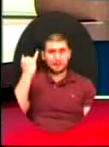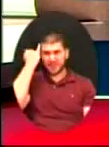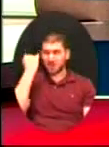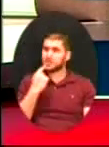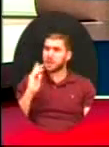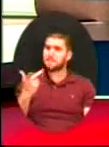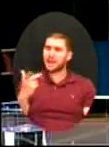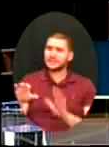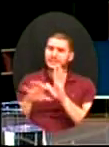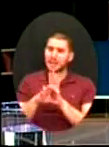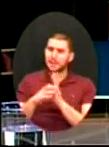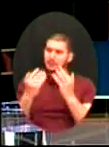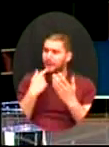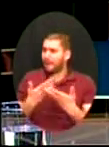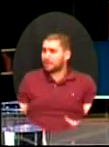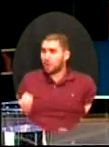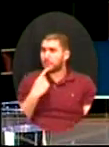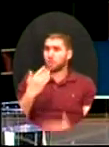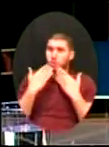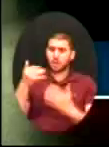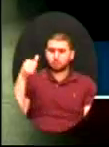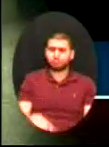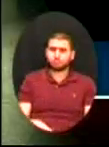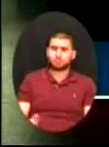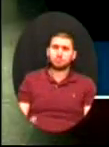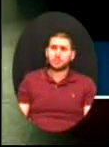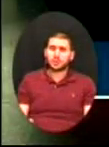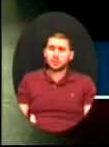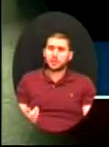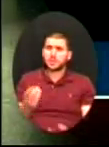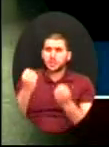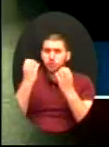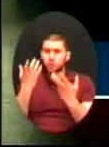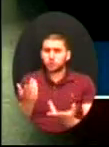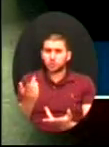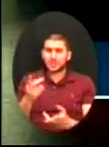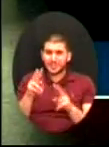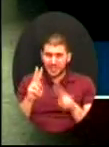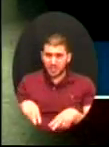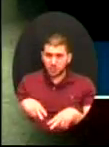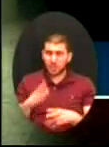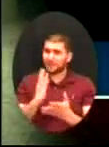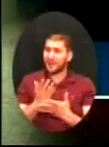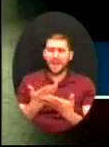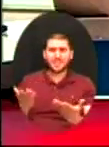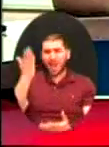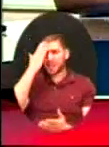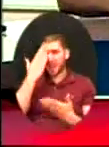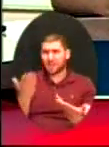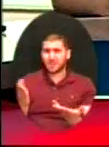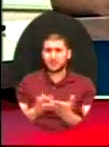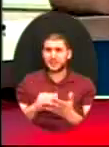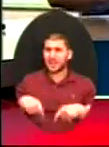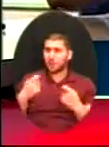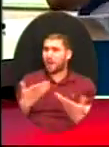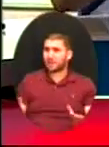מה הסמל מוסד שלך? את אומרת אין לי. היא אומרת לך תודה רבה, להתראות, נתק לך את הטלפון. רגע, אבל היום יש להם הכרה ממשרד החינוך. אין שום